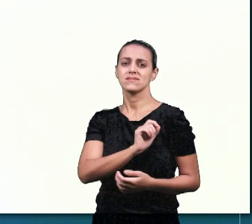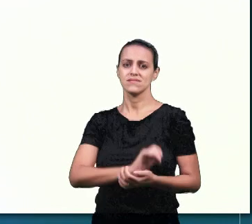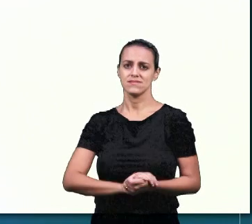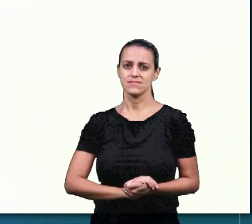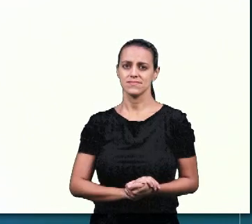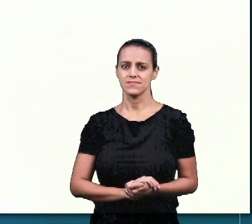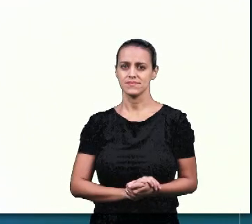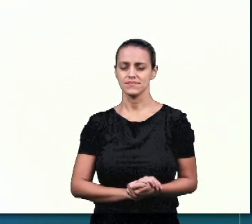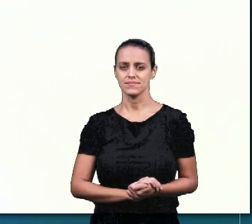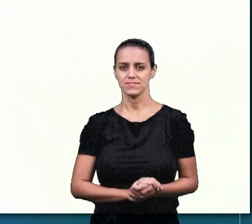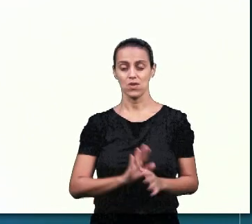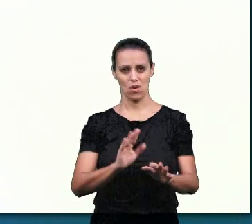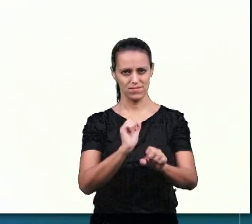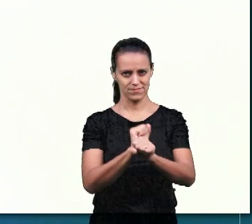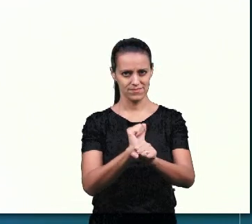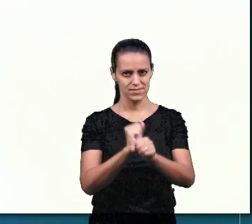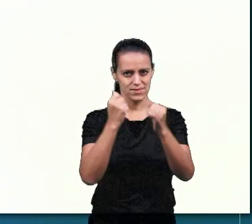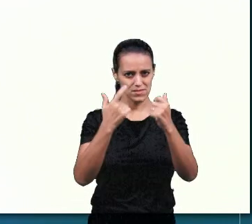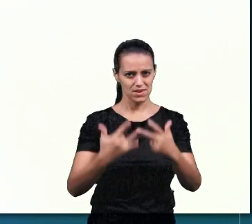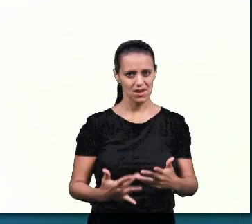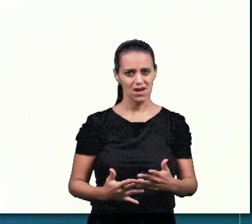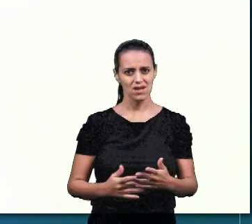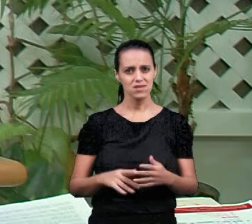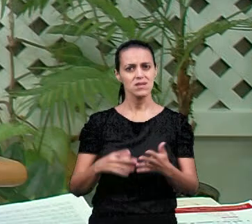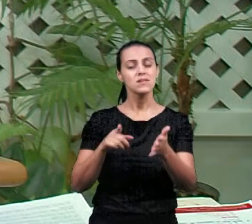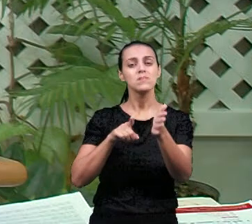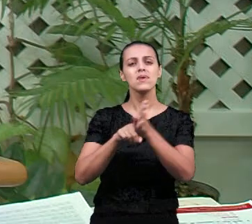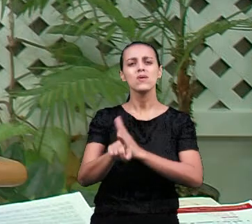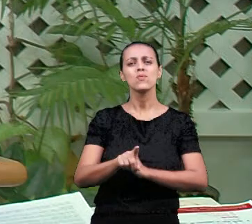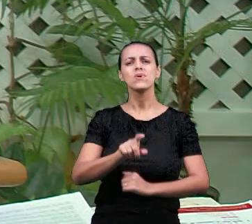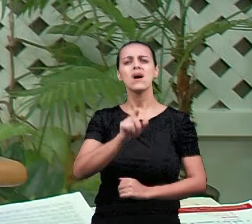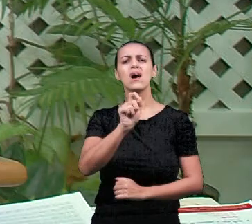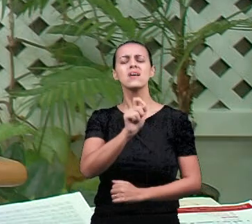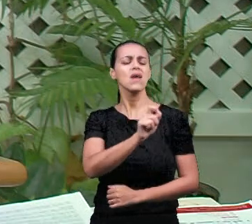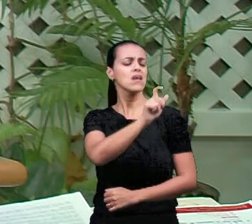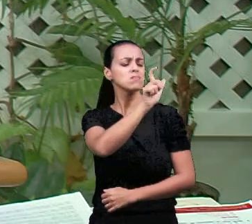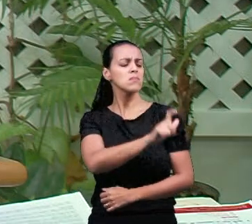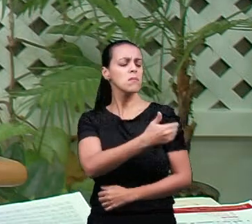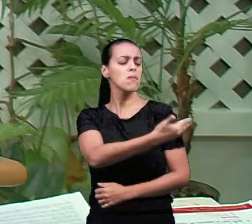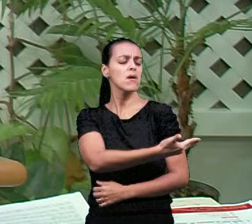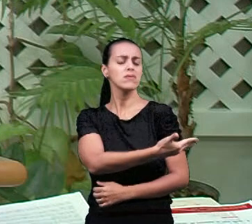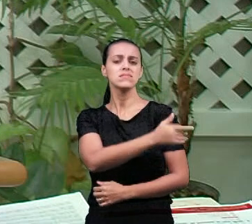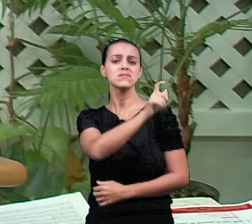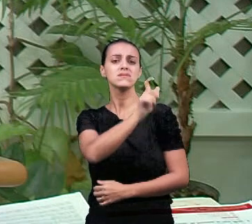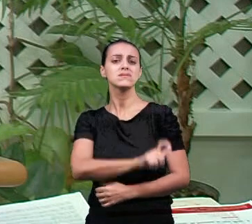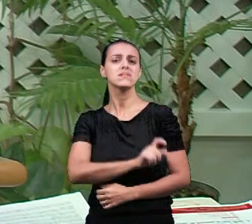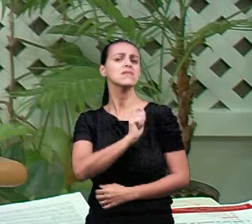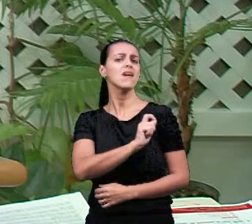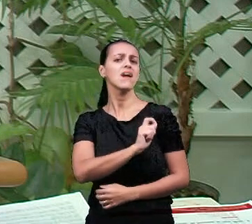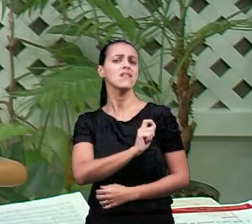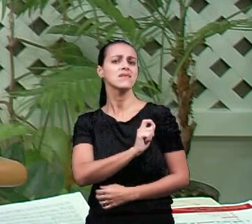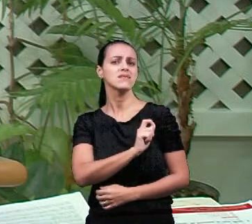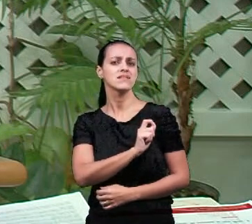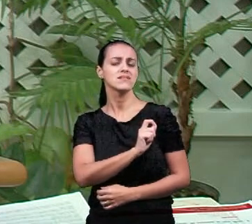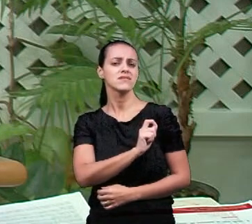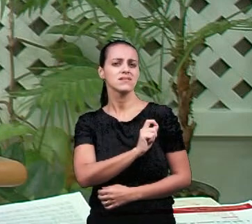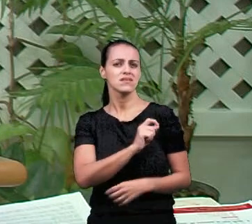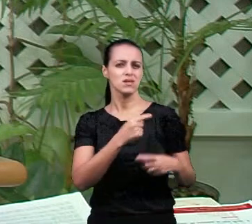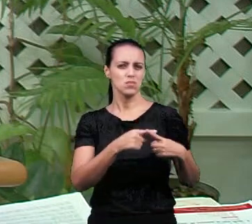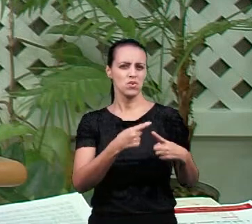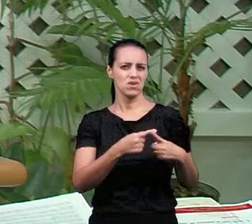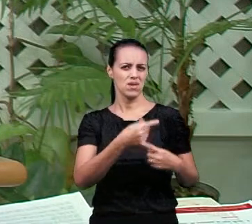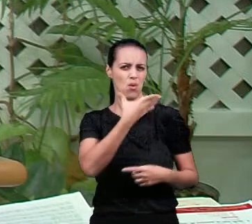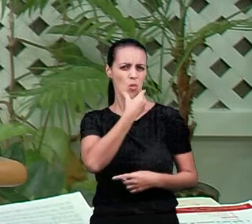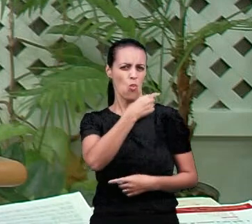m'arrêter ici. Quand il demande qui est mon prochain, il est en train de demander une chose qu'il ne savait pas.